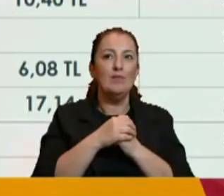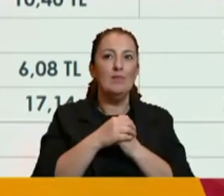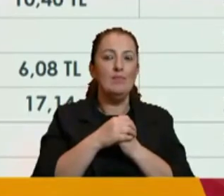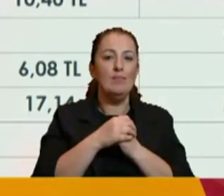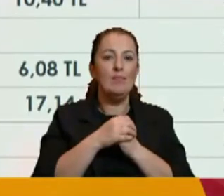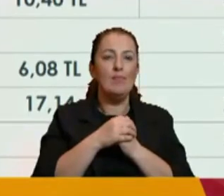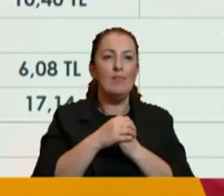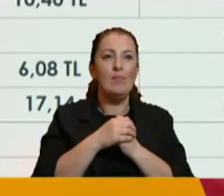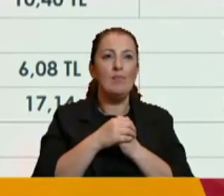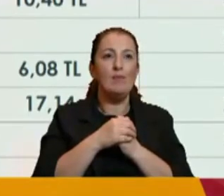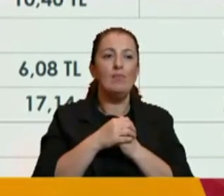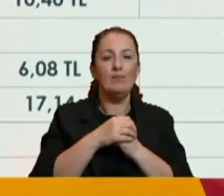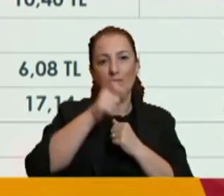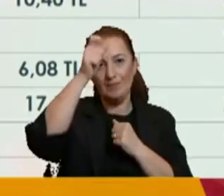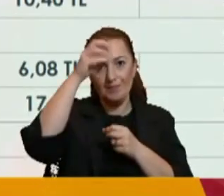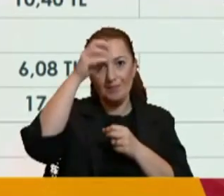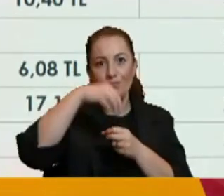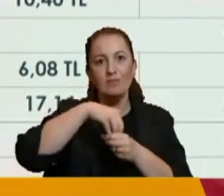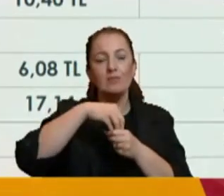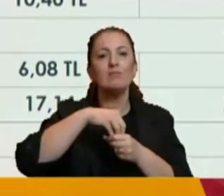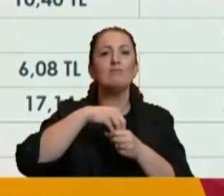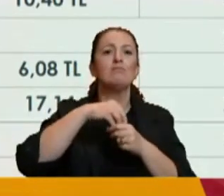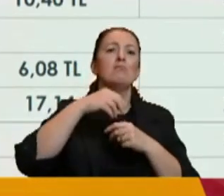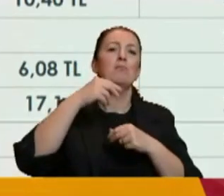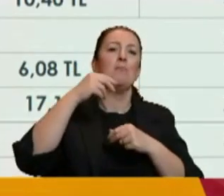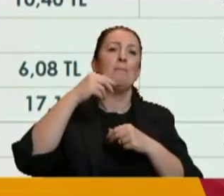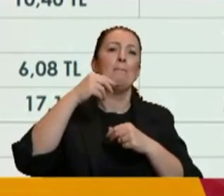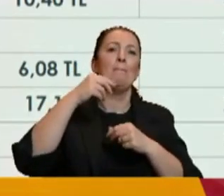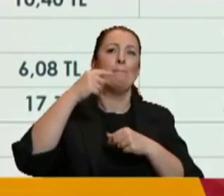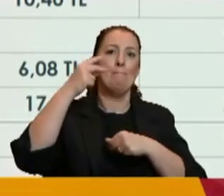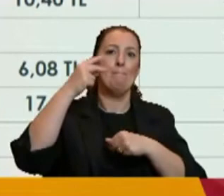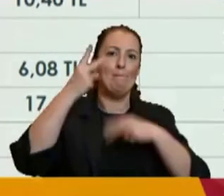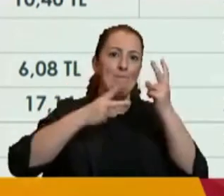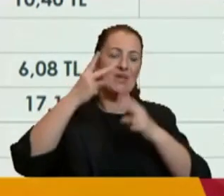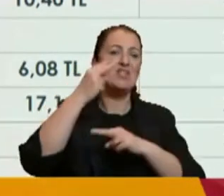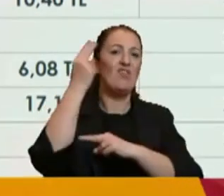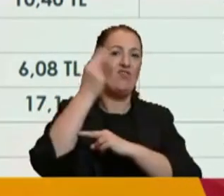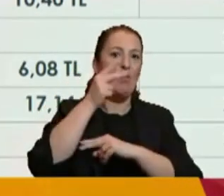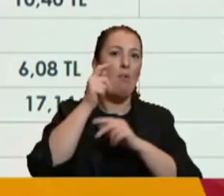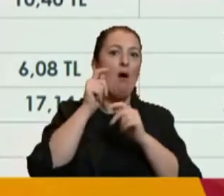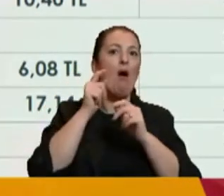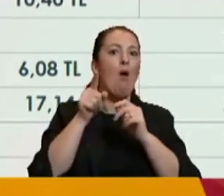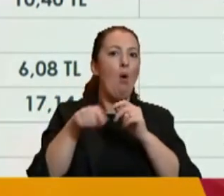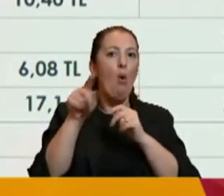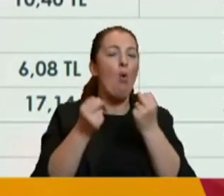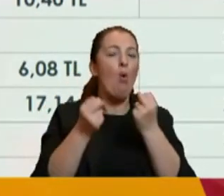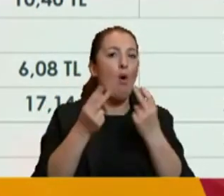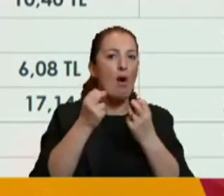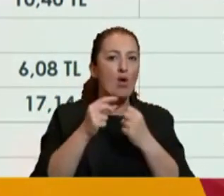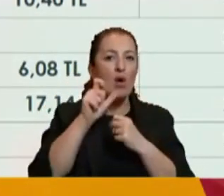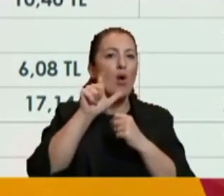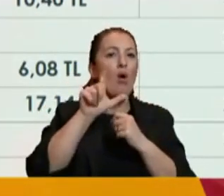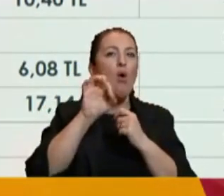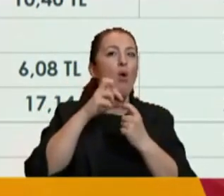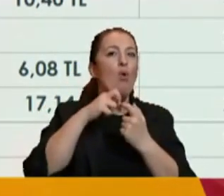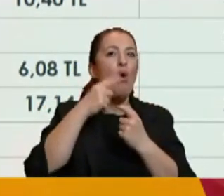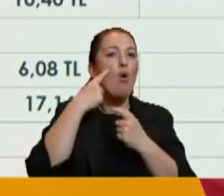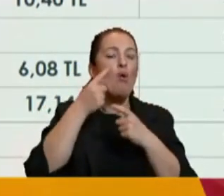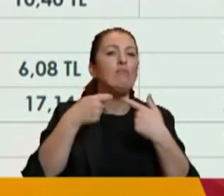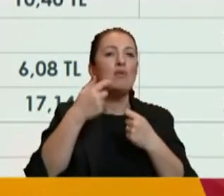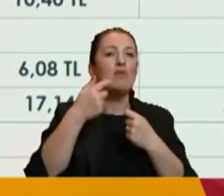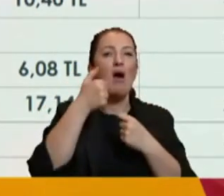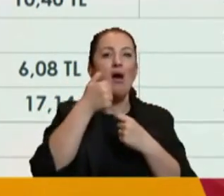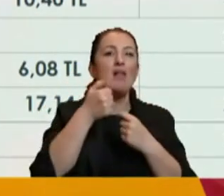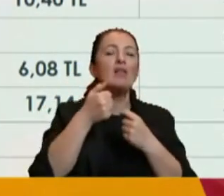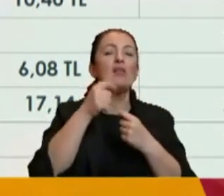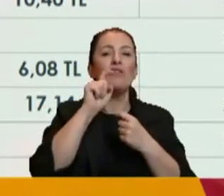yurt içinde belirli firmalar tarafından üretiliyor kurma niyetimiz 6.90 kat